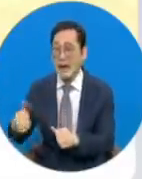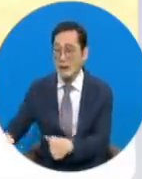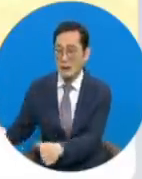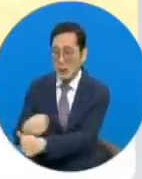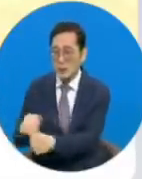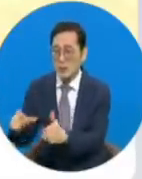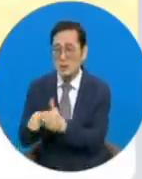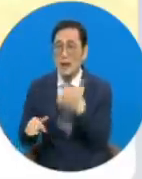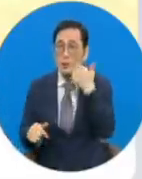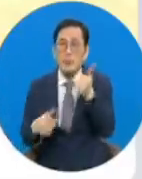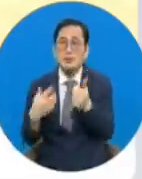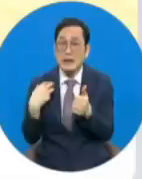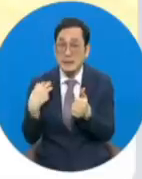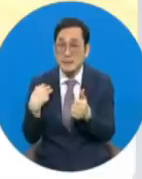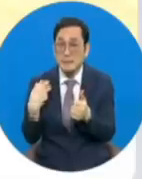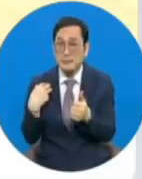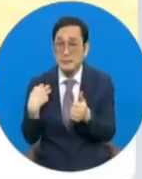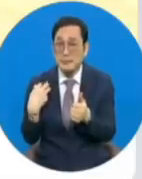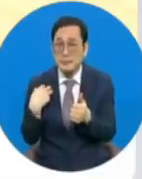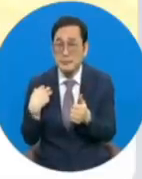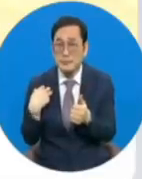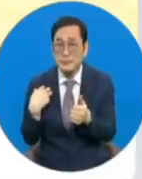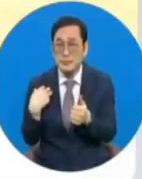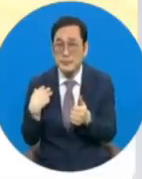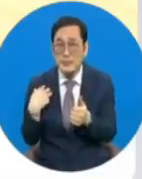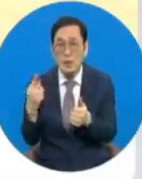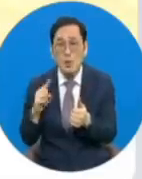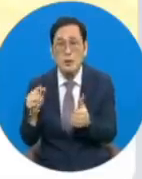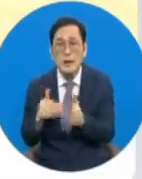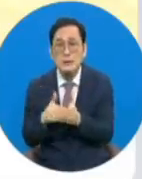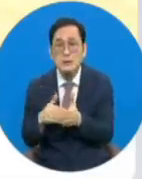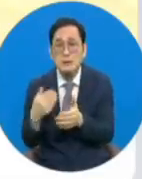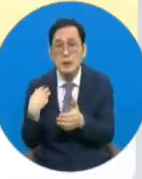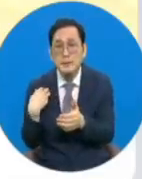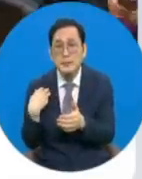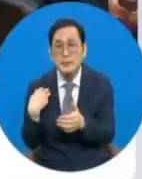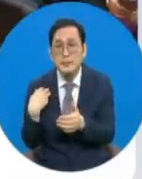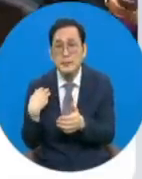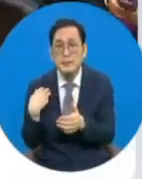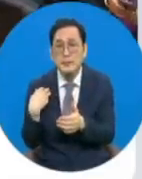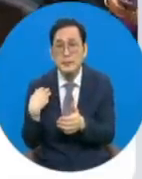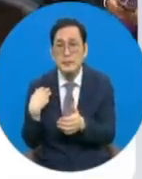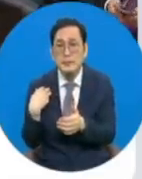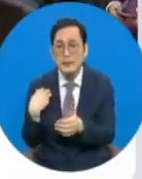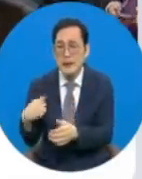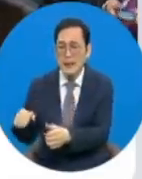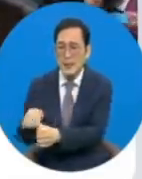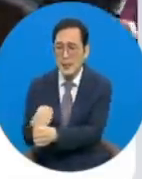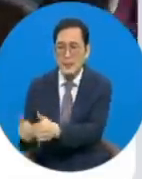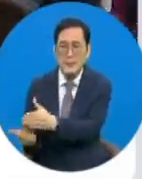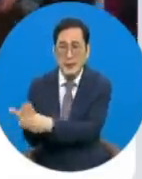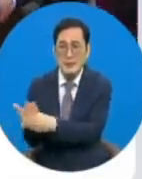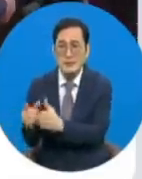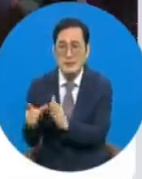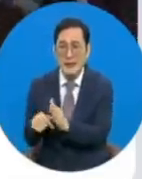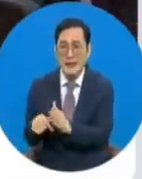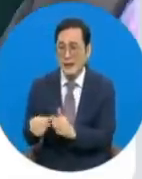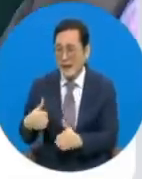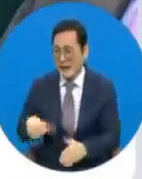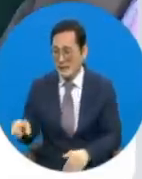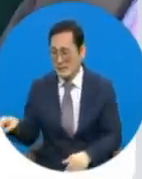거죠. 그런데 부모의 책임의 범위는 학폭이 문제가 생겼을 때